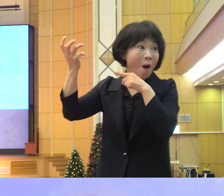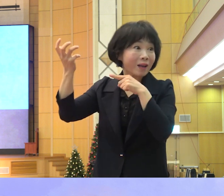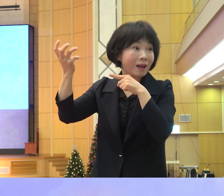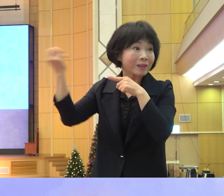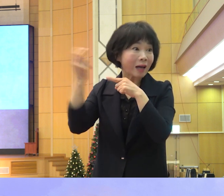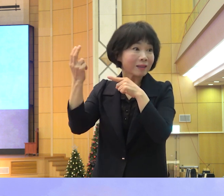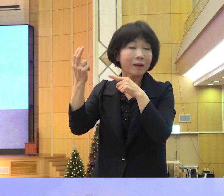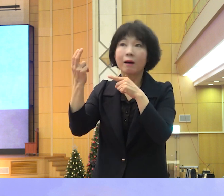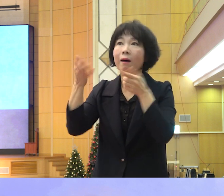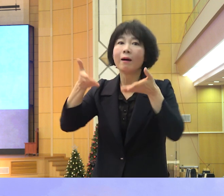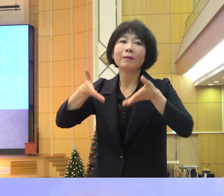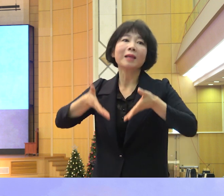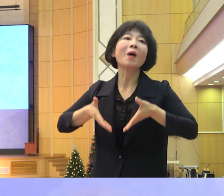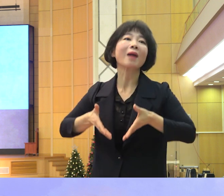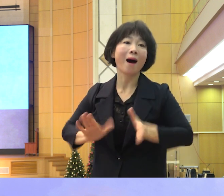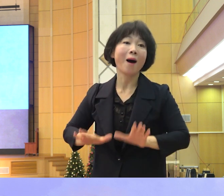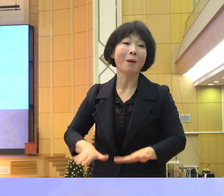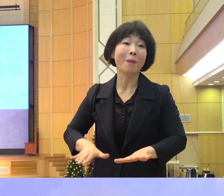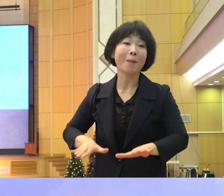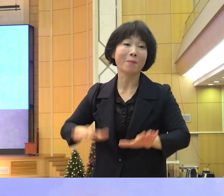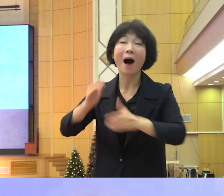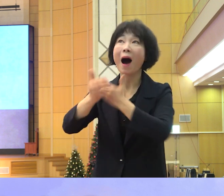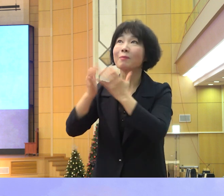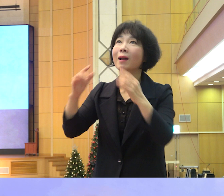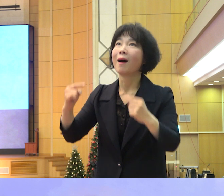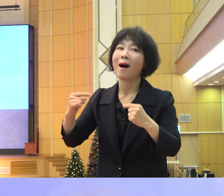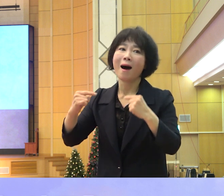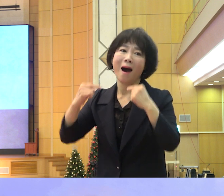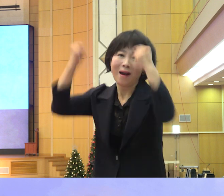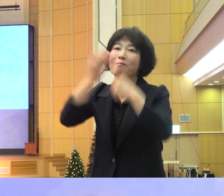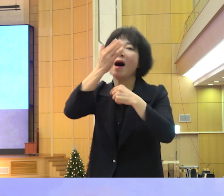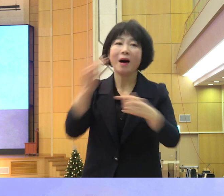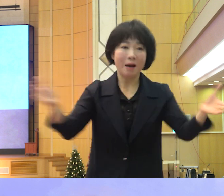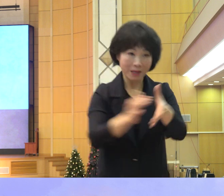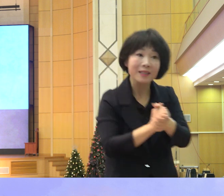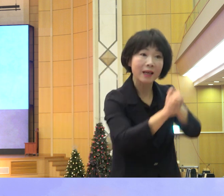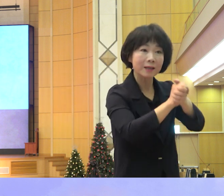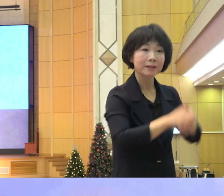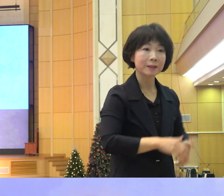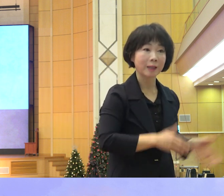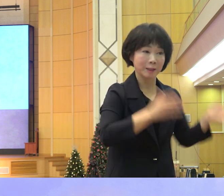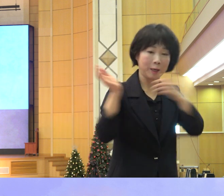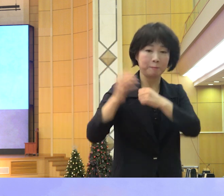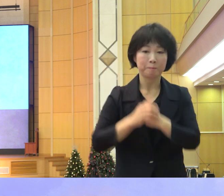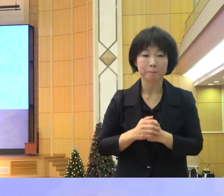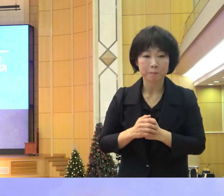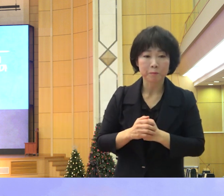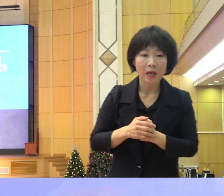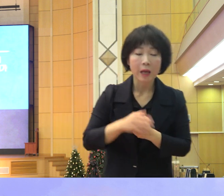통해서 니고데모는 거듭난 자가 되었는데, 야고보서 1장 18절 볼까요?